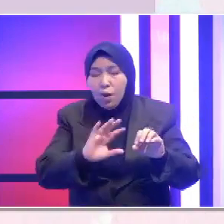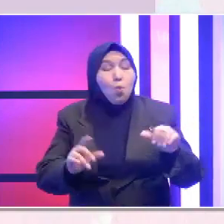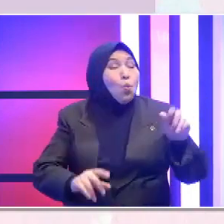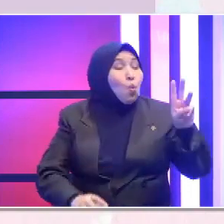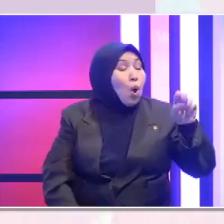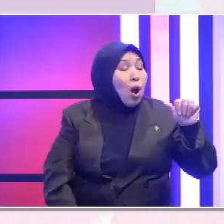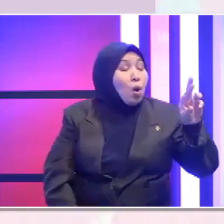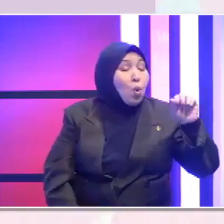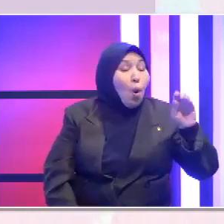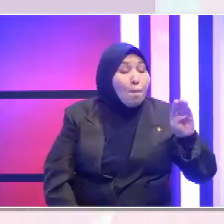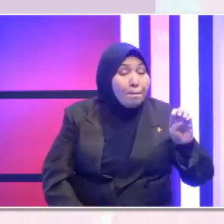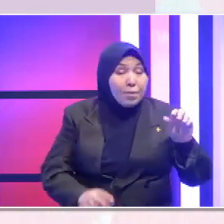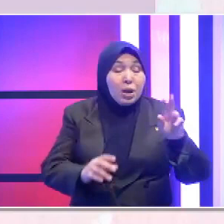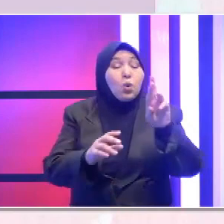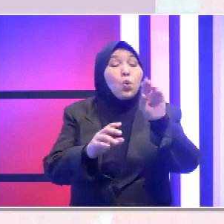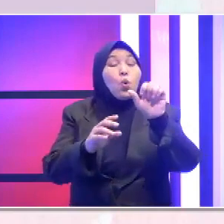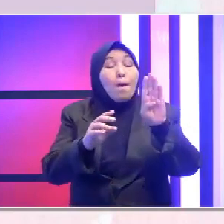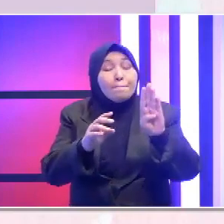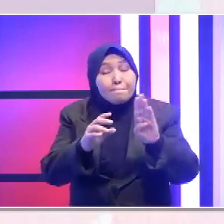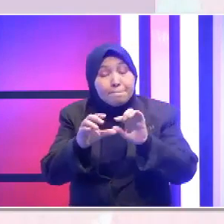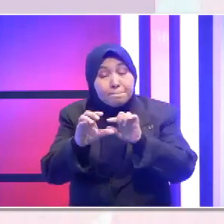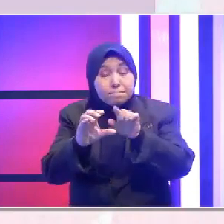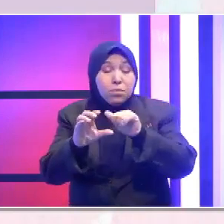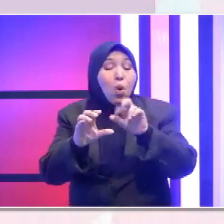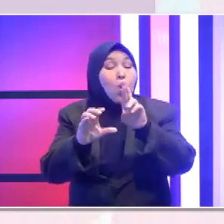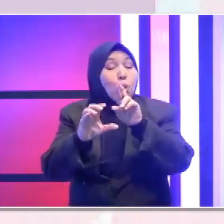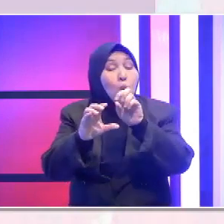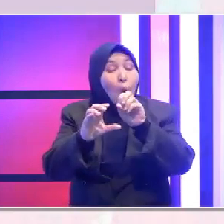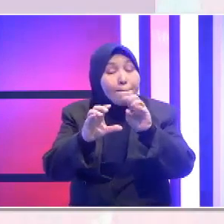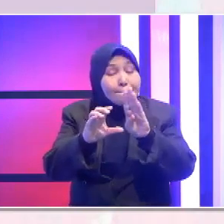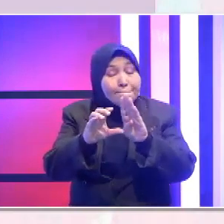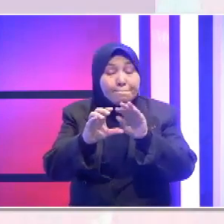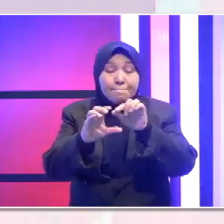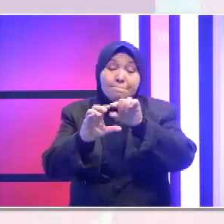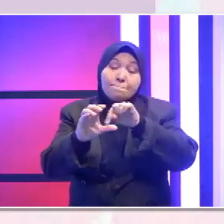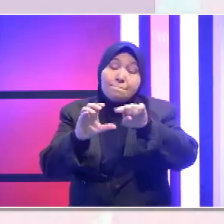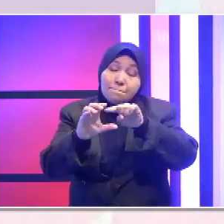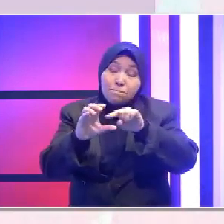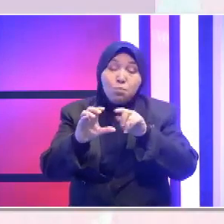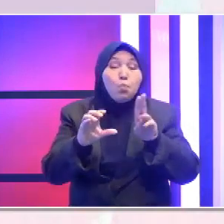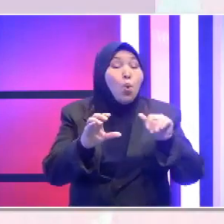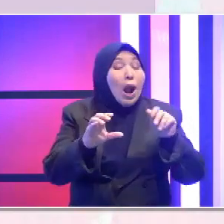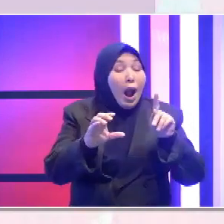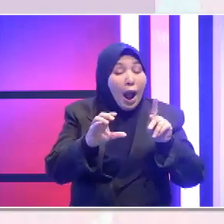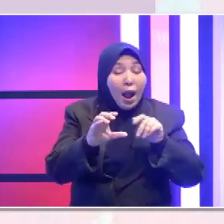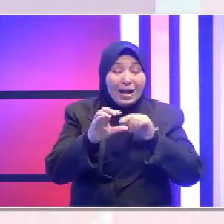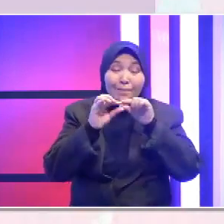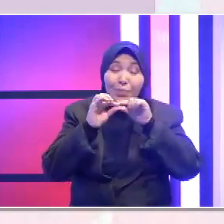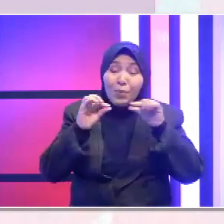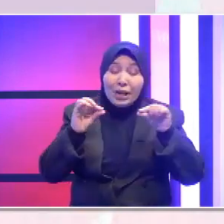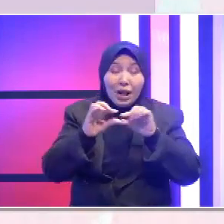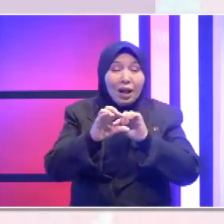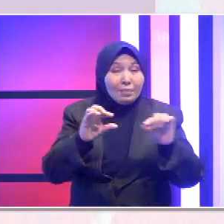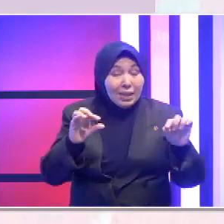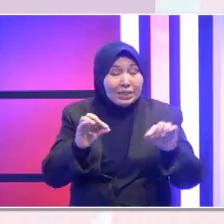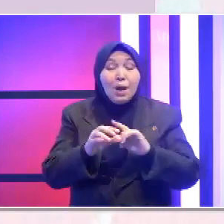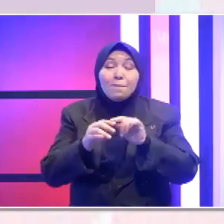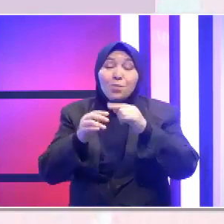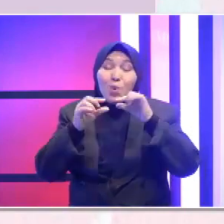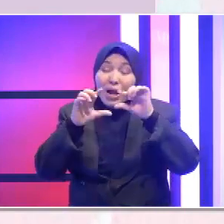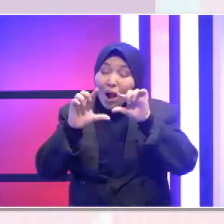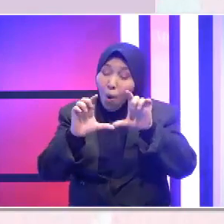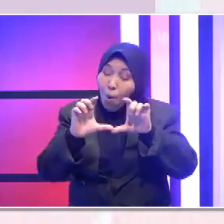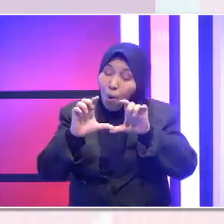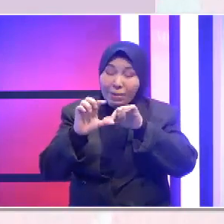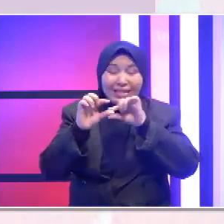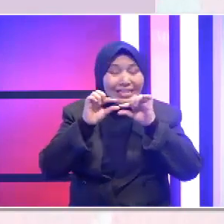kita sebut bagi depan tuh tak sempat nak buka kah jadi kita latih lidah kita supaya huruf yang tebal kadar mana kita buka mulut hurufnya